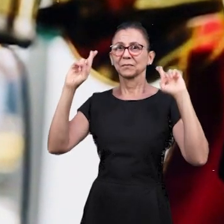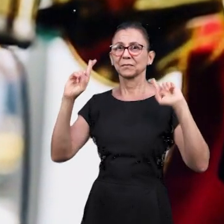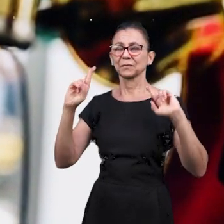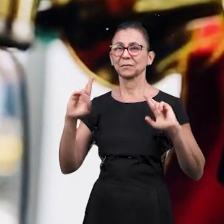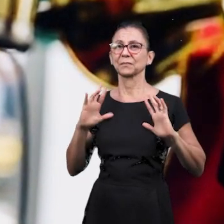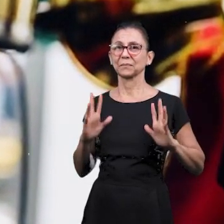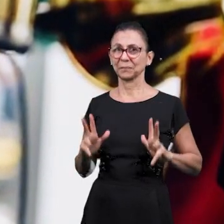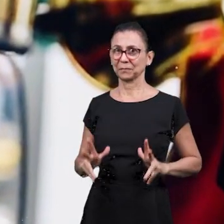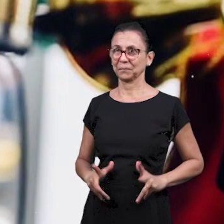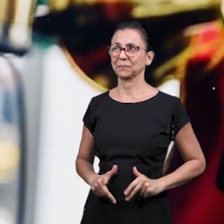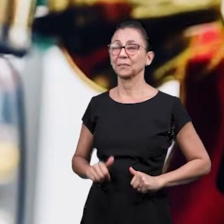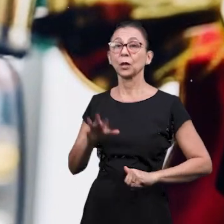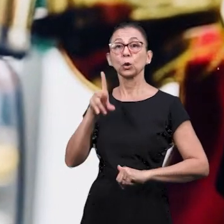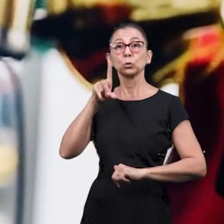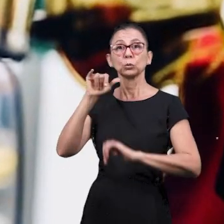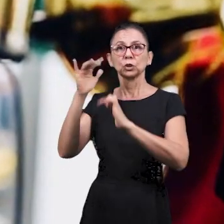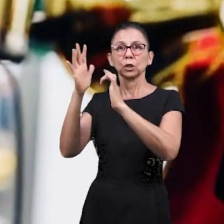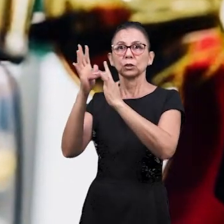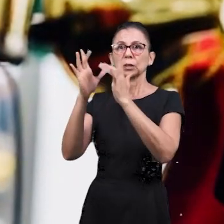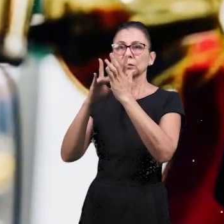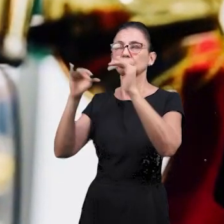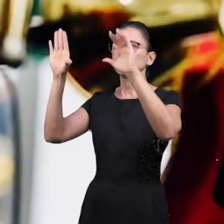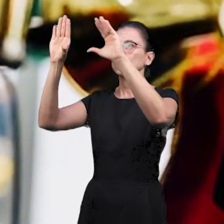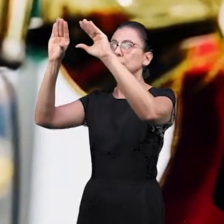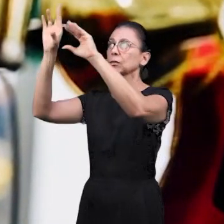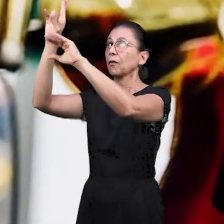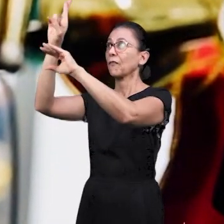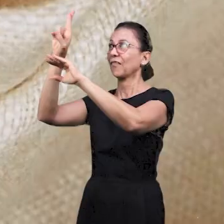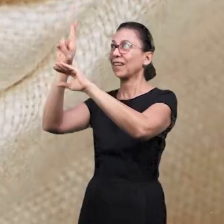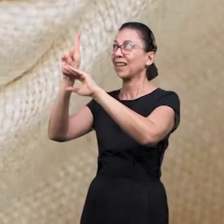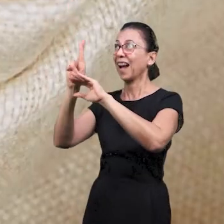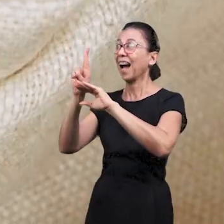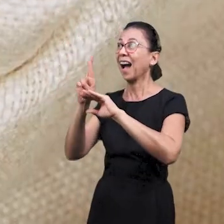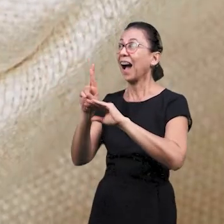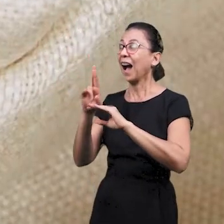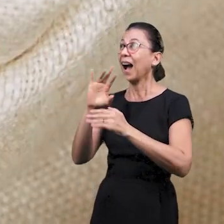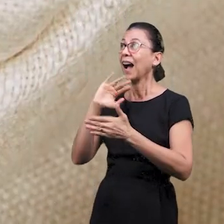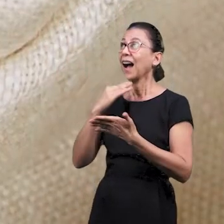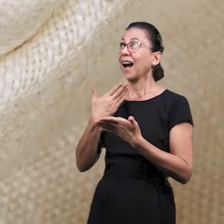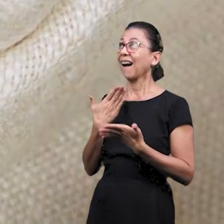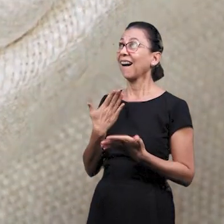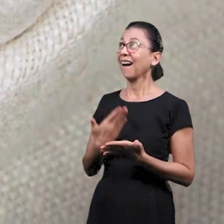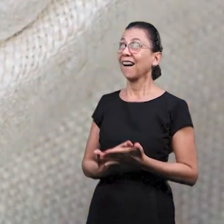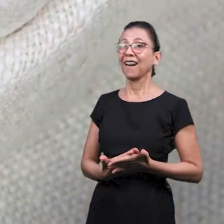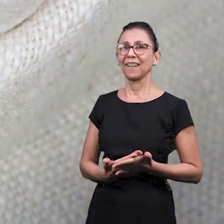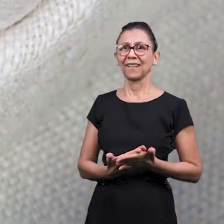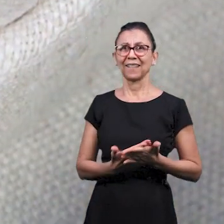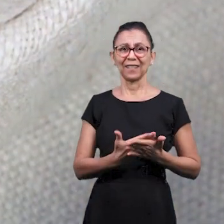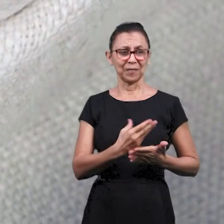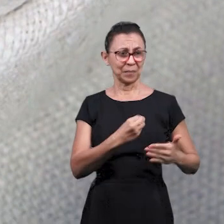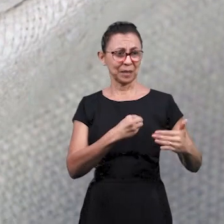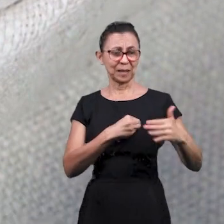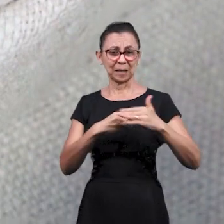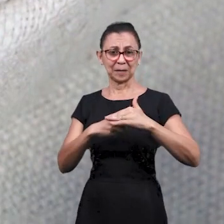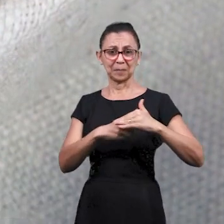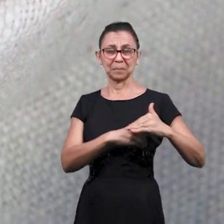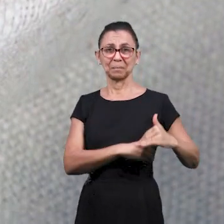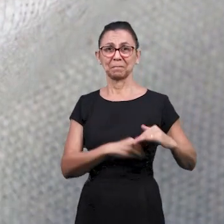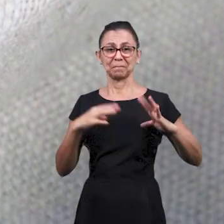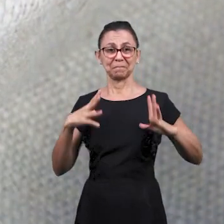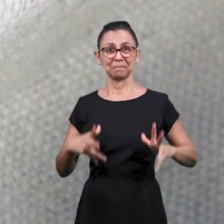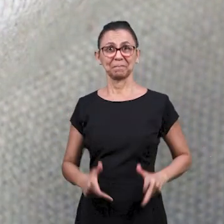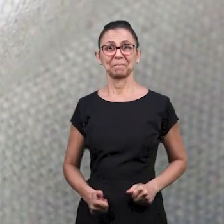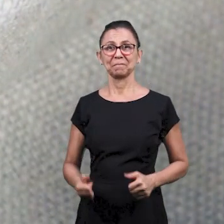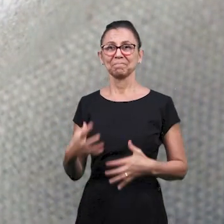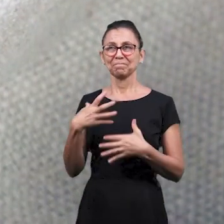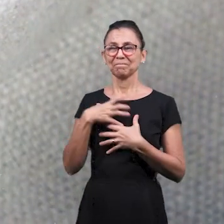Когда Иисус придет, тот день великий и славный, мы все в одеждах чистых